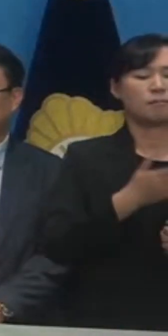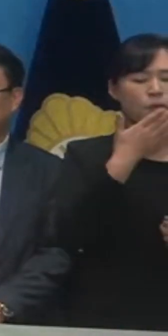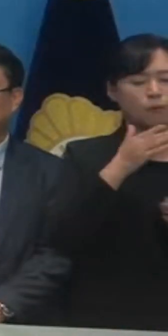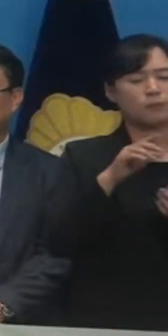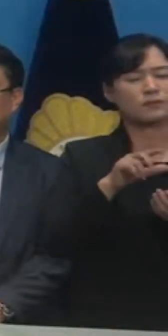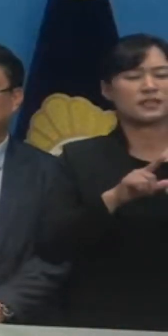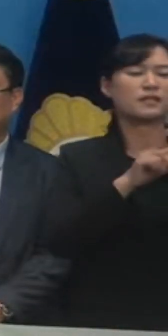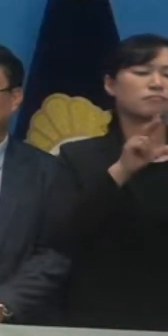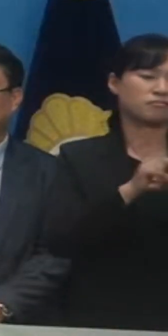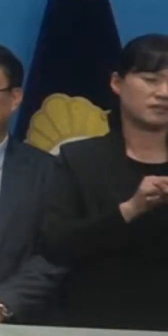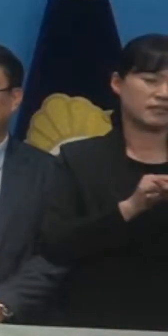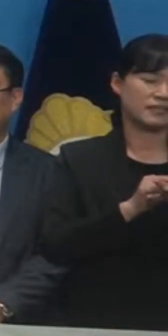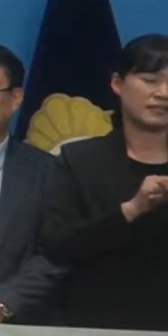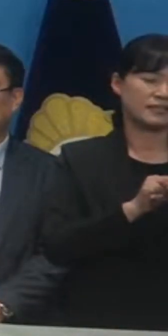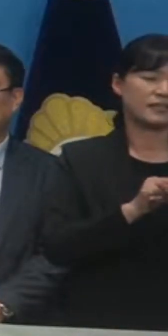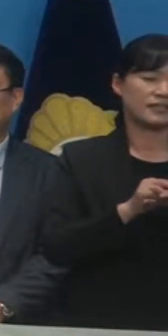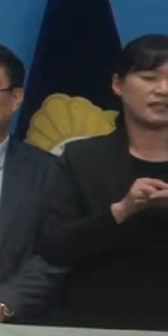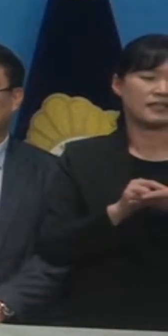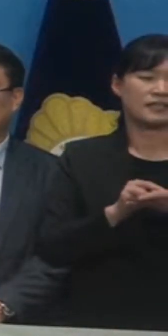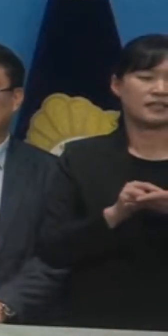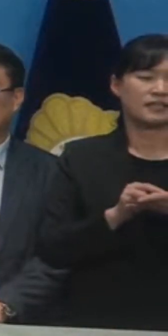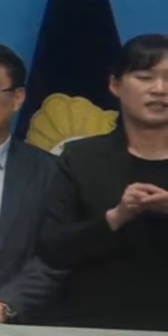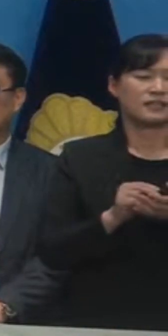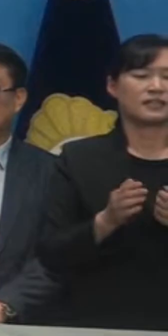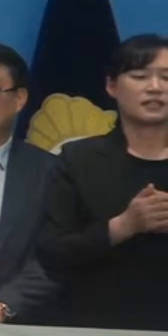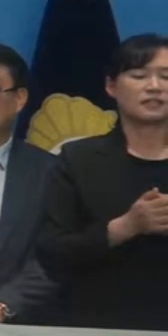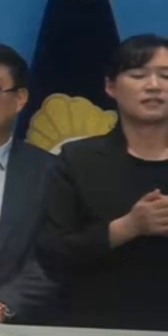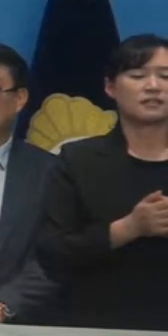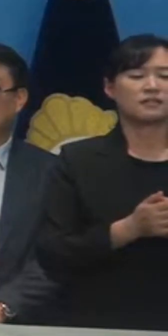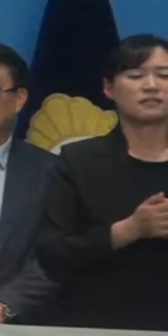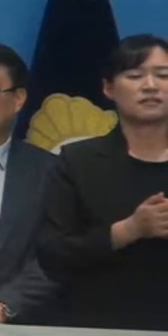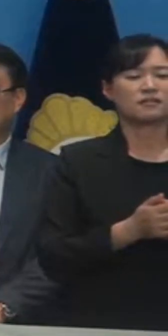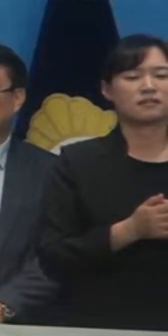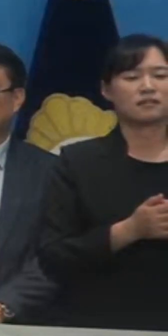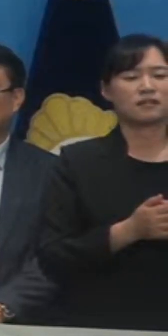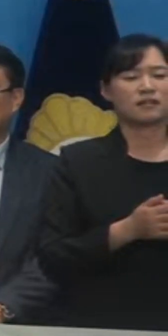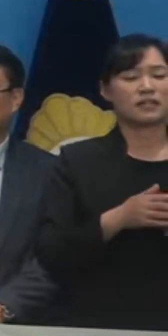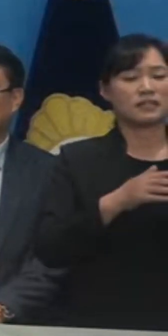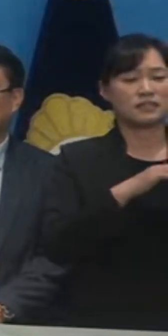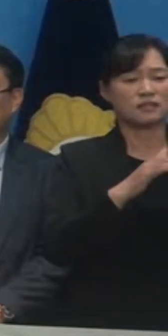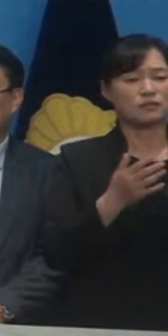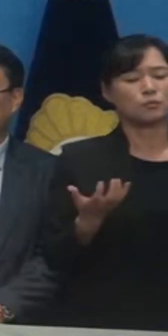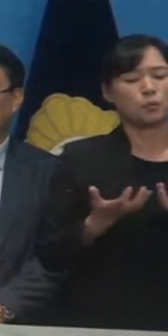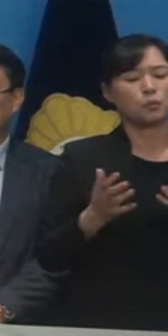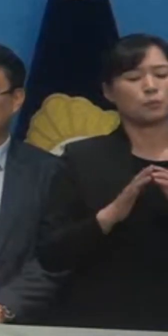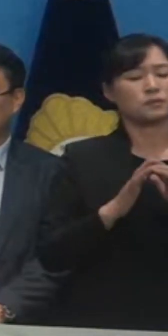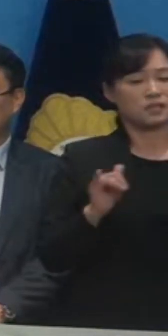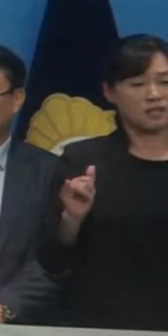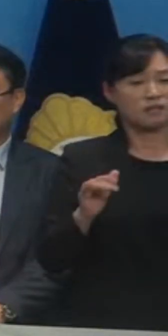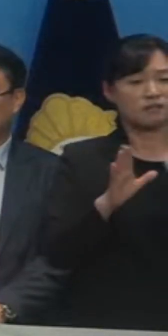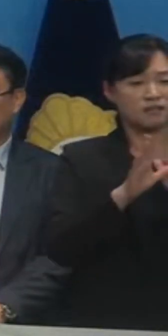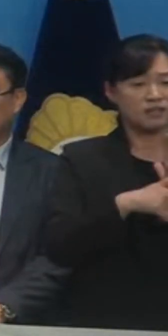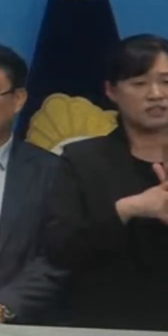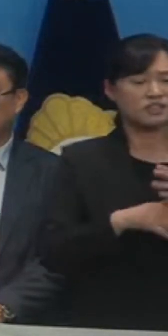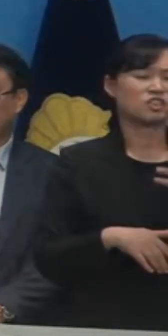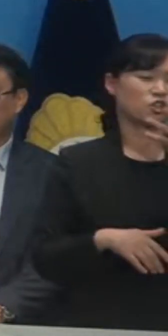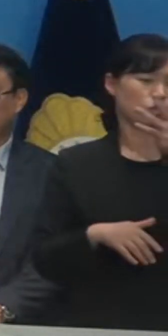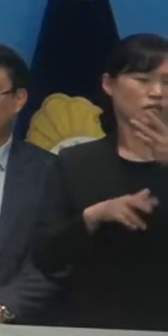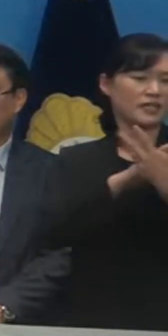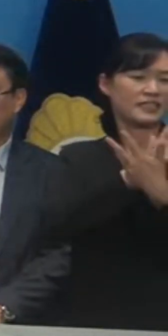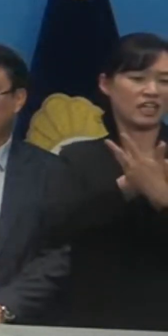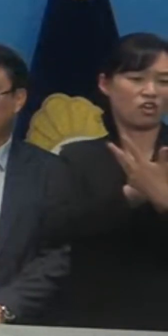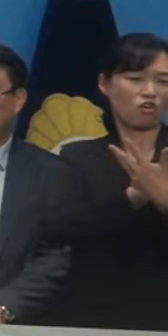사는 문제인 생계형 자격증들을 취득하시고자 노동자 시절에는 8개